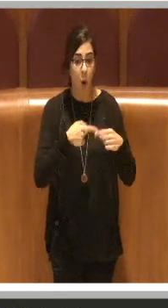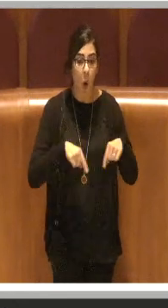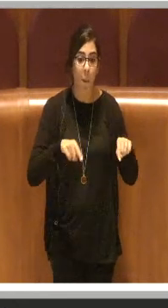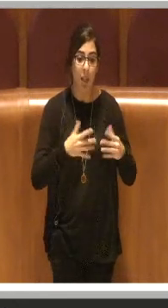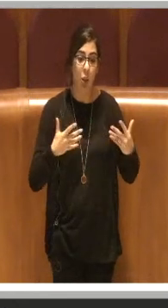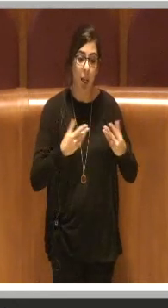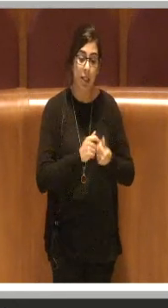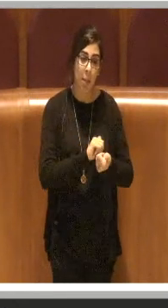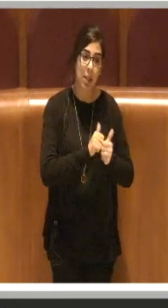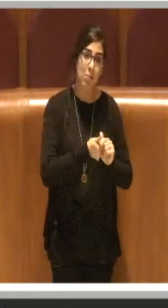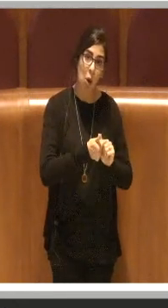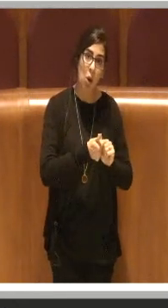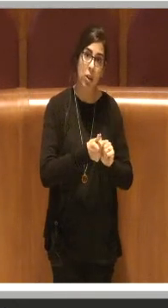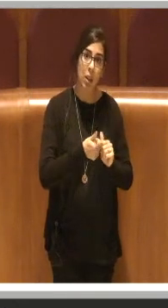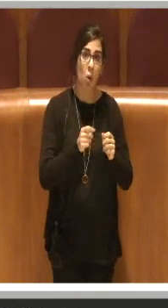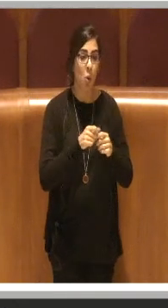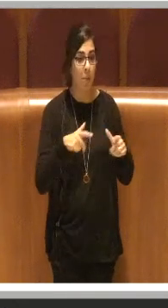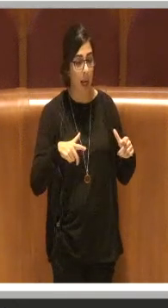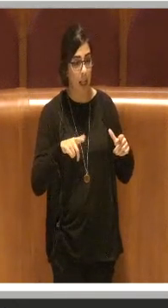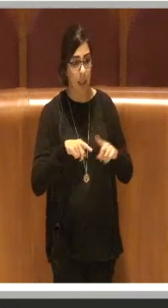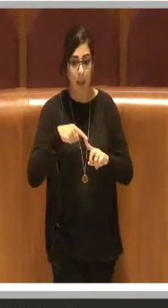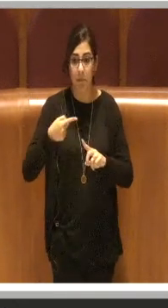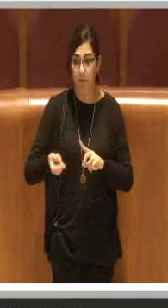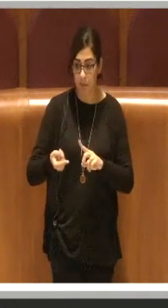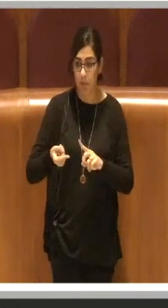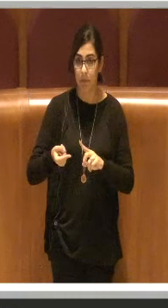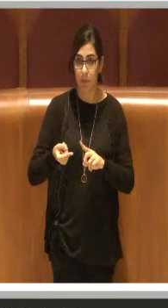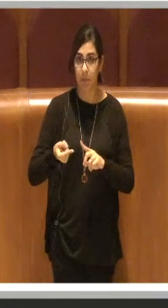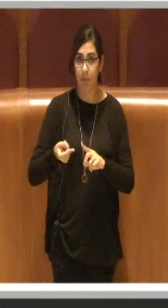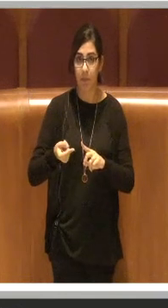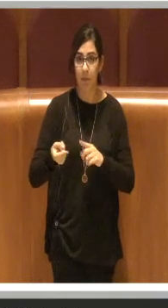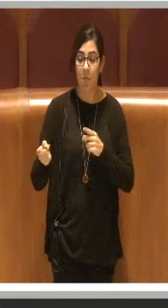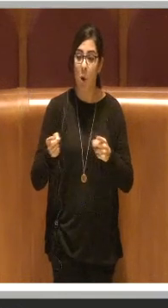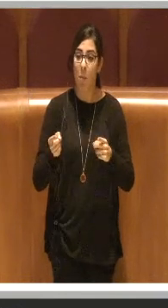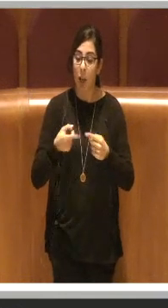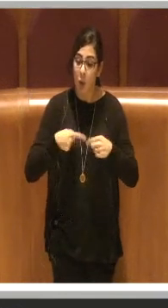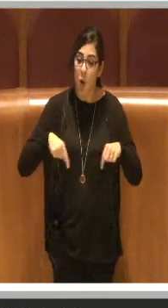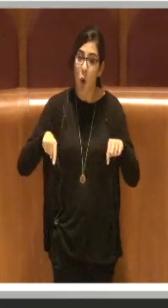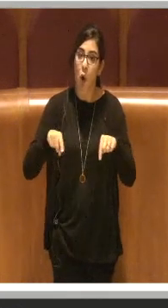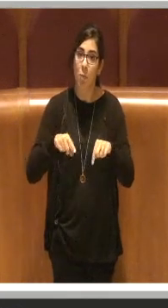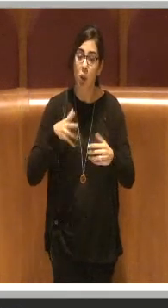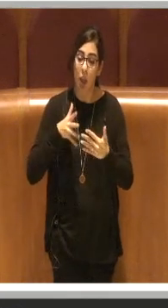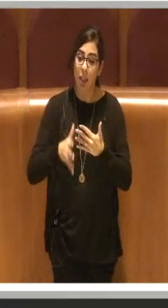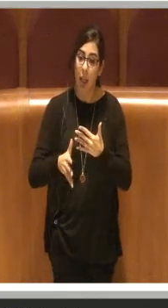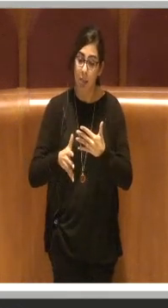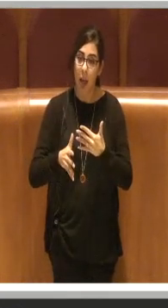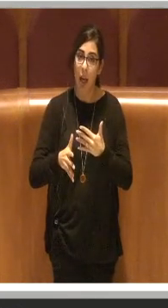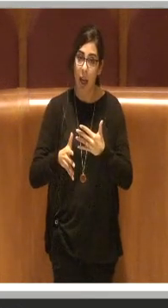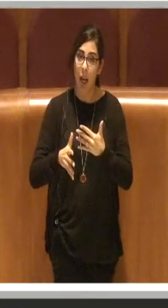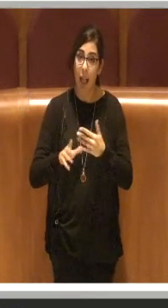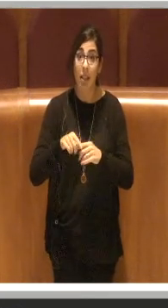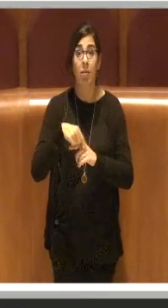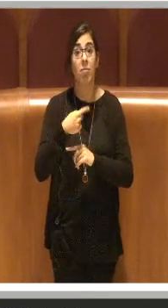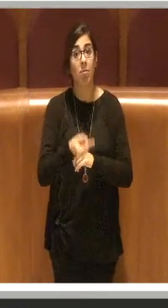congiunta sport e urbanistica, sia successivamente nella commissione trasparenza, che poi